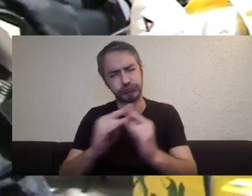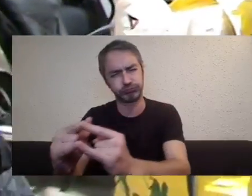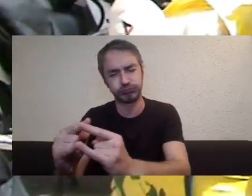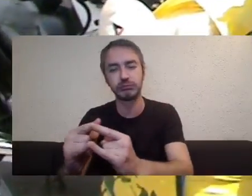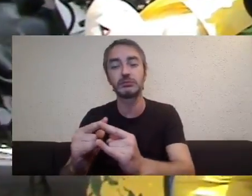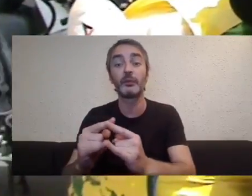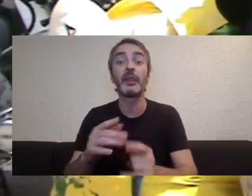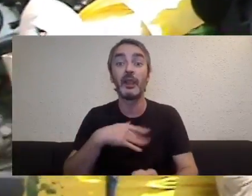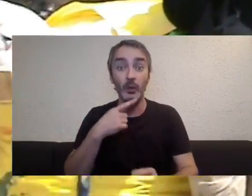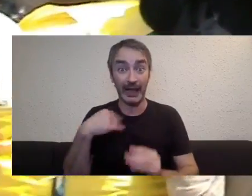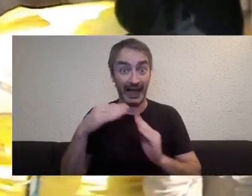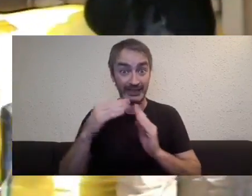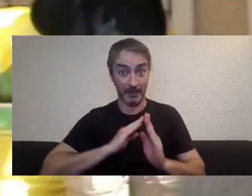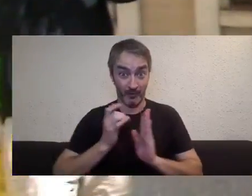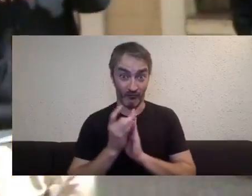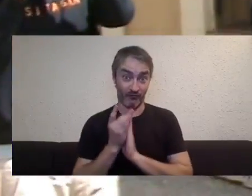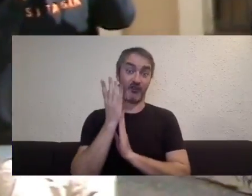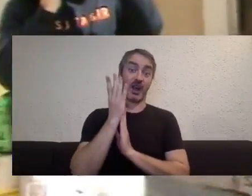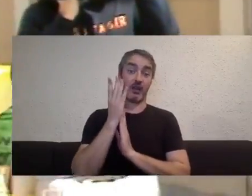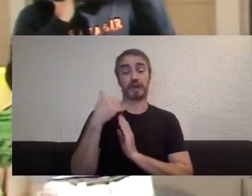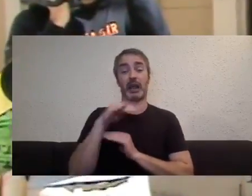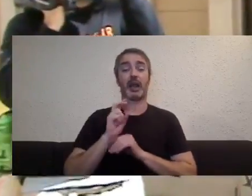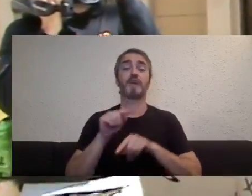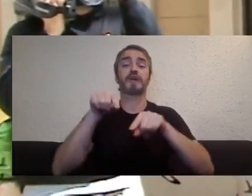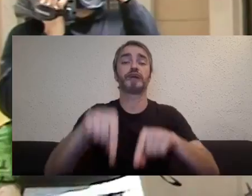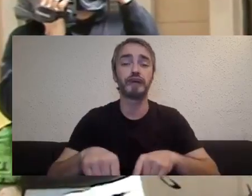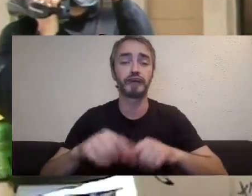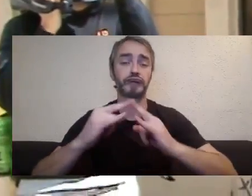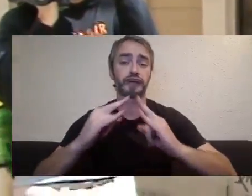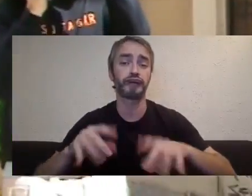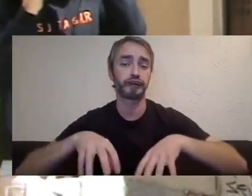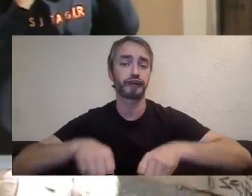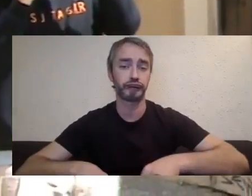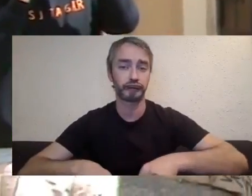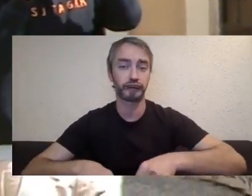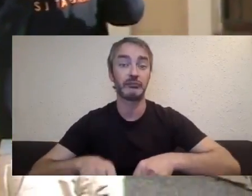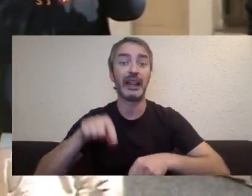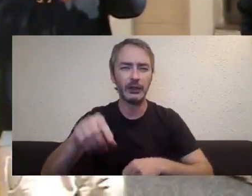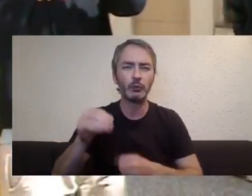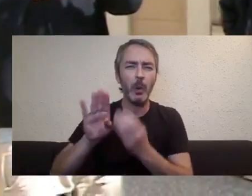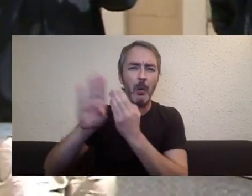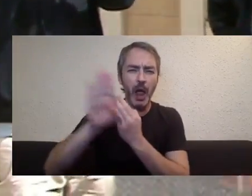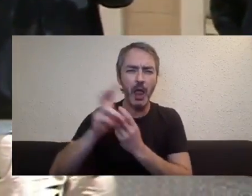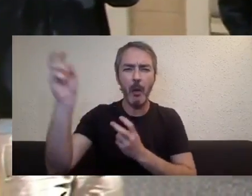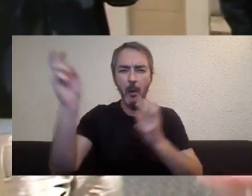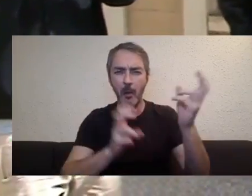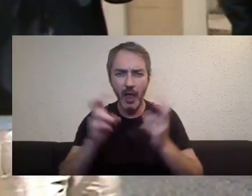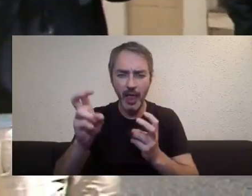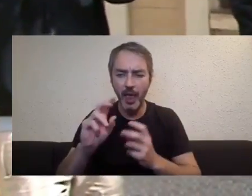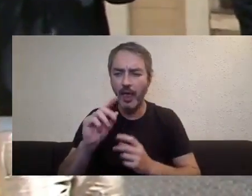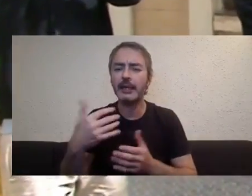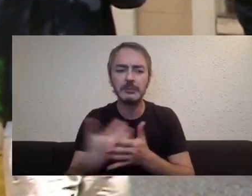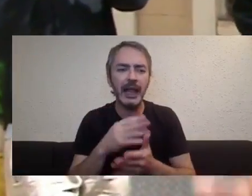si vosaltres traieu la casa, doncs estarem al carrer, no? Aquesta és l'única opció que deixeu. i va ser realment doncs, molts veïns